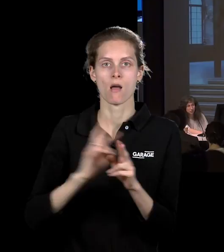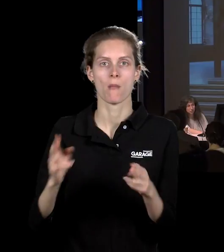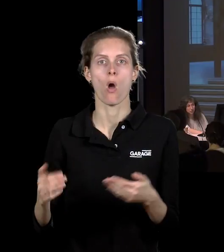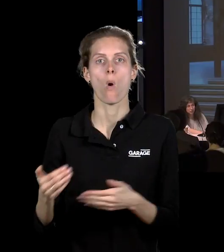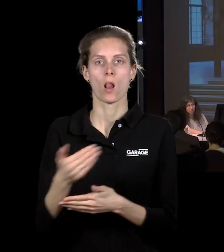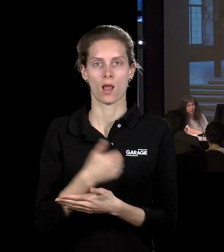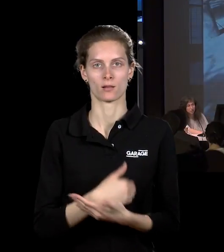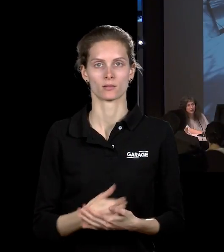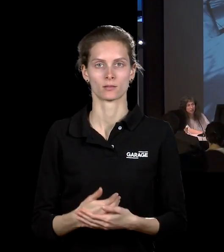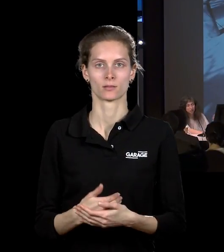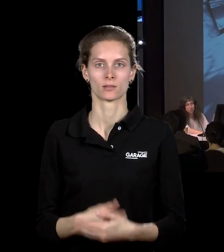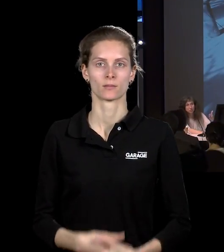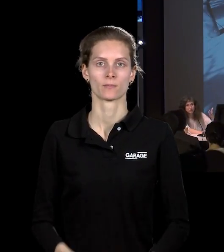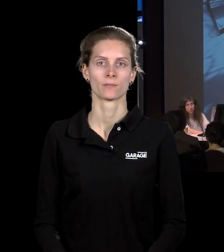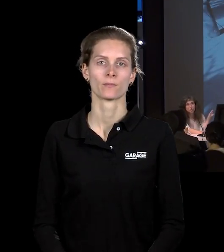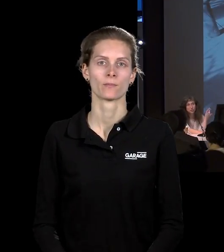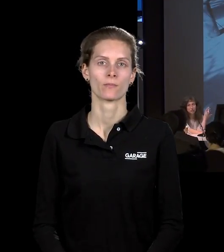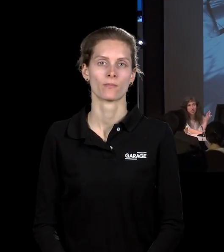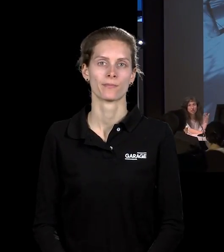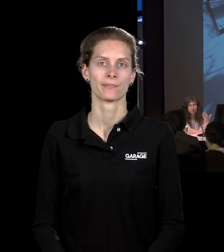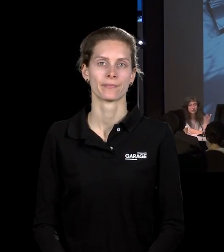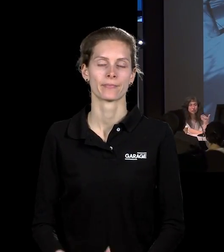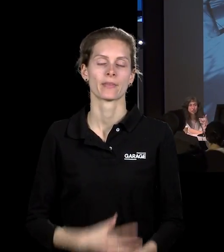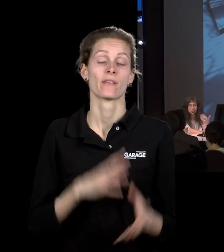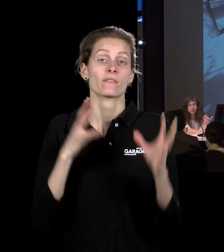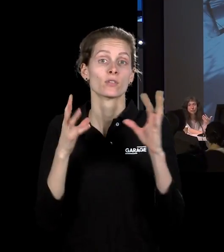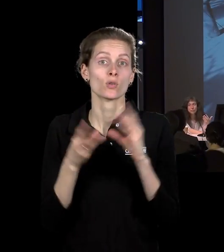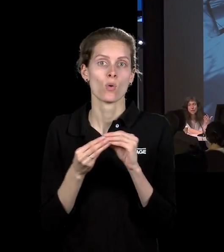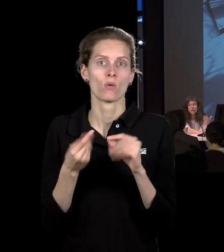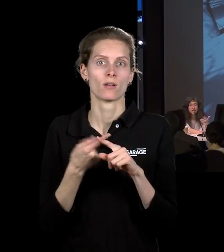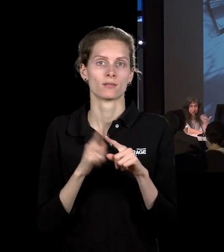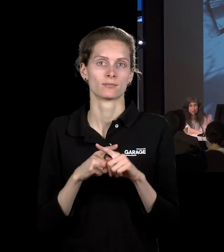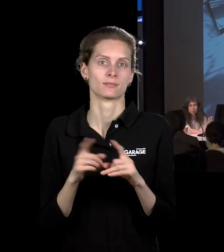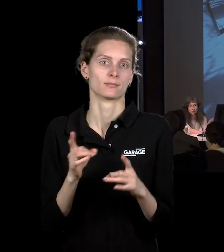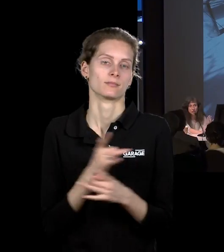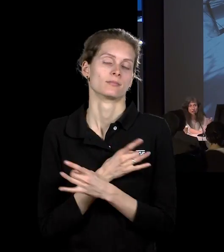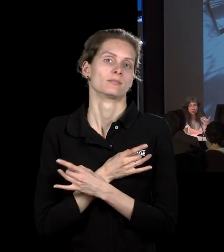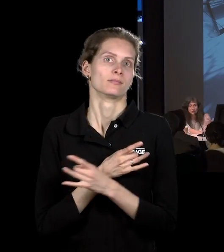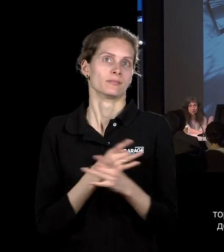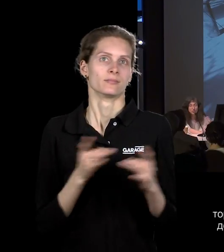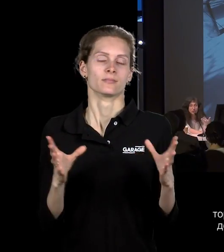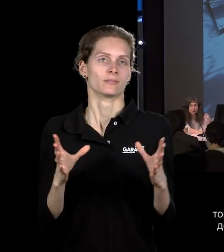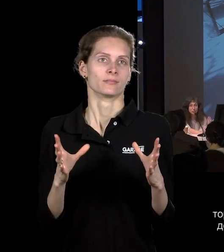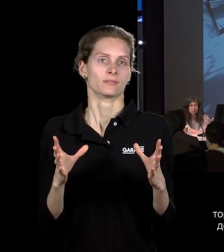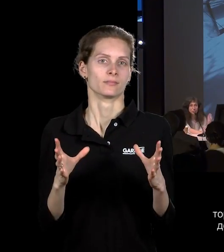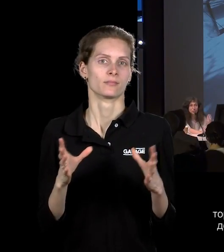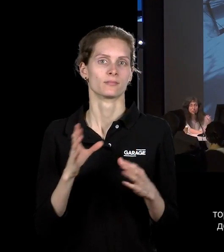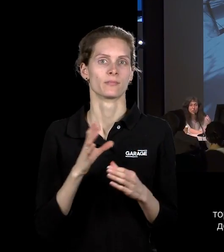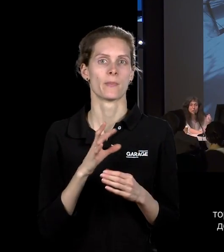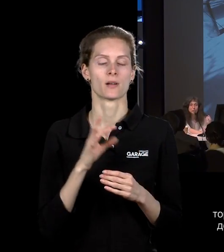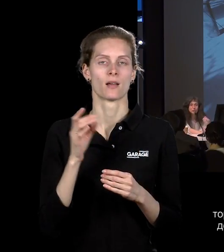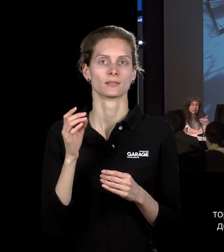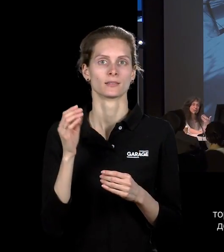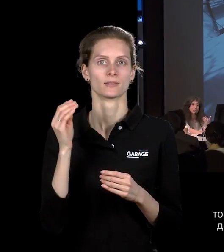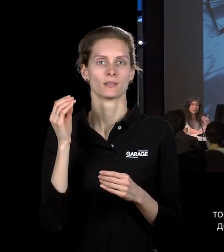тоже можно собирать как предметы, которые, в общем, в совокупности представляют вот это торжество аполлонического, торжество разумного,